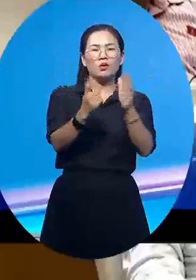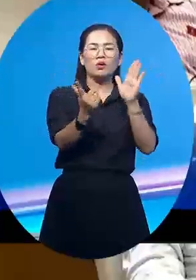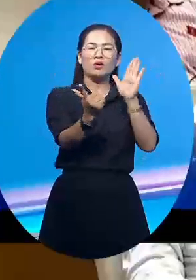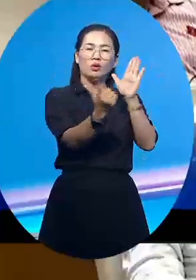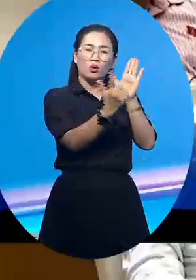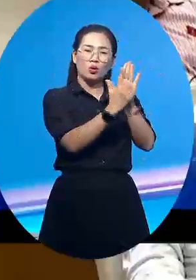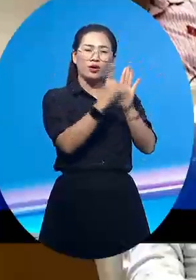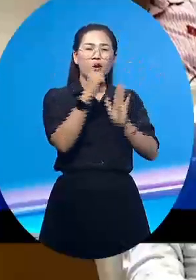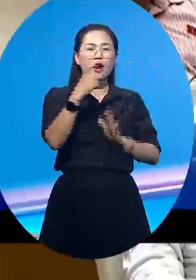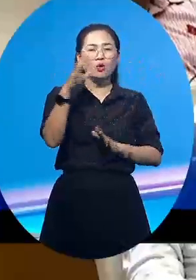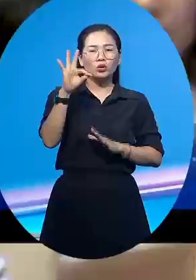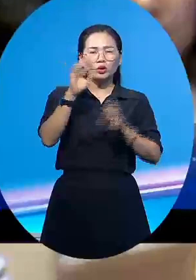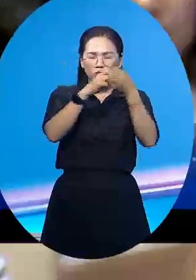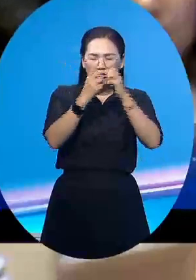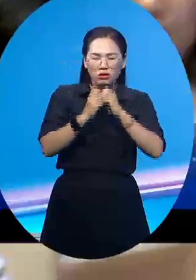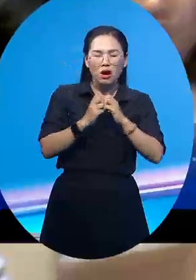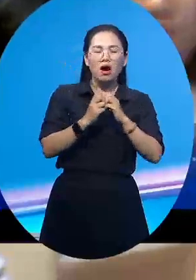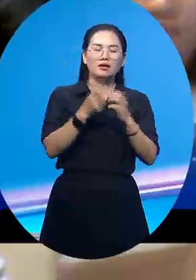đổi